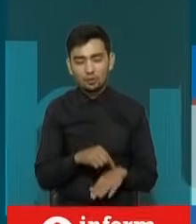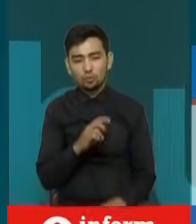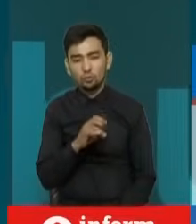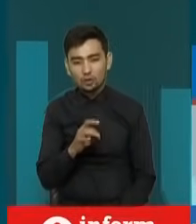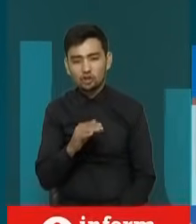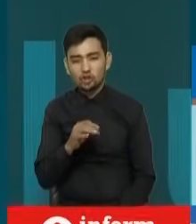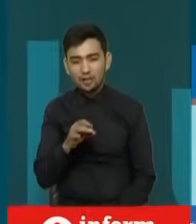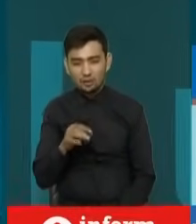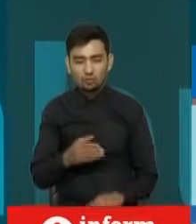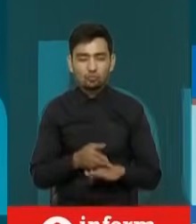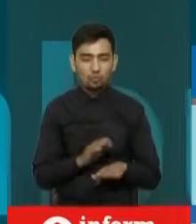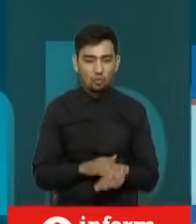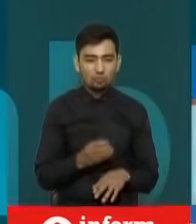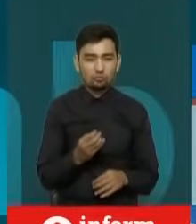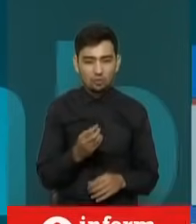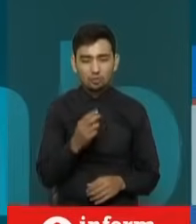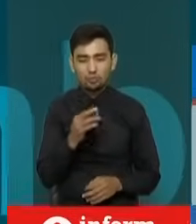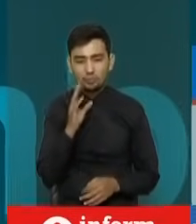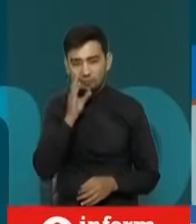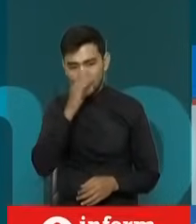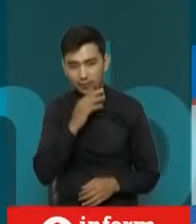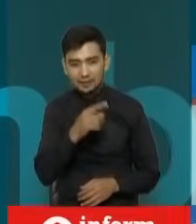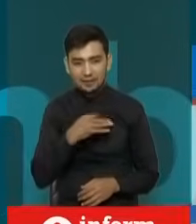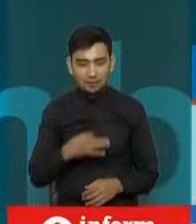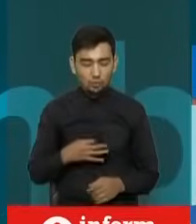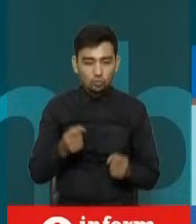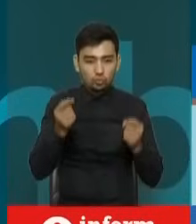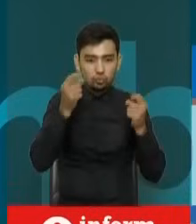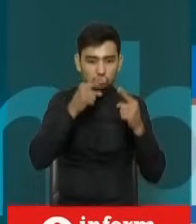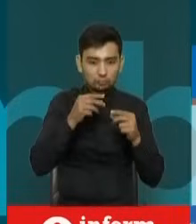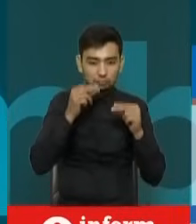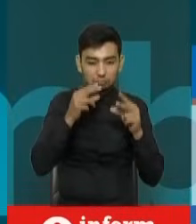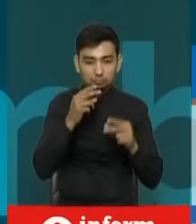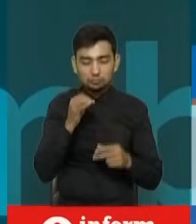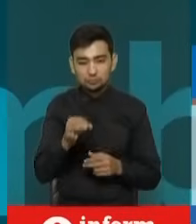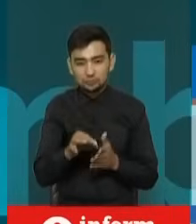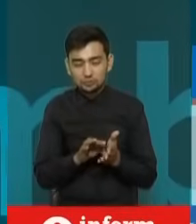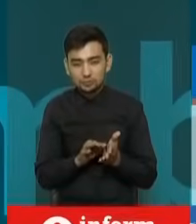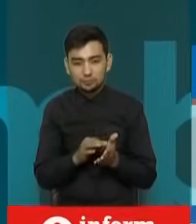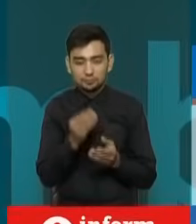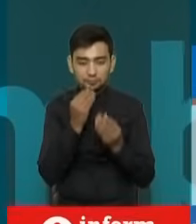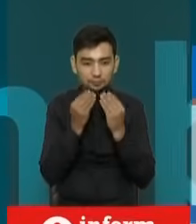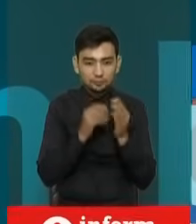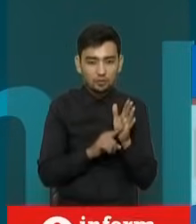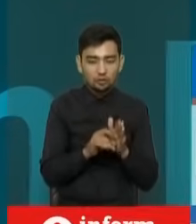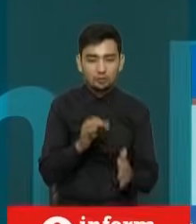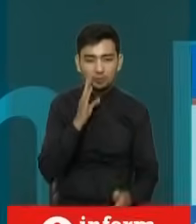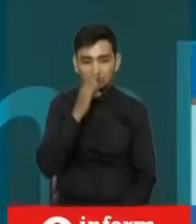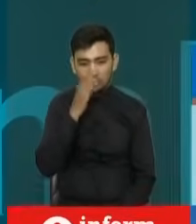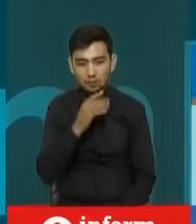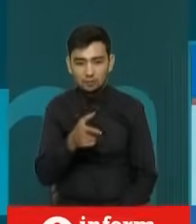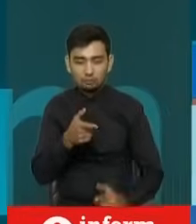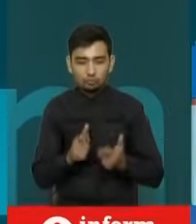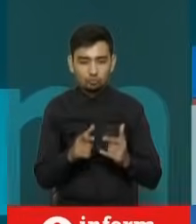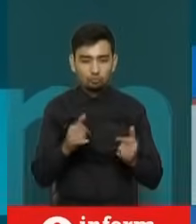еще остается тяжелым, но родители сообщают, что сын узнал их и даже ест кашеобразную пищу. Родные называют это